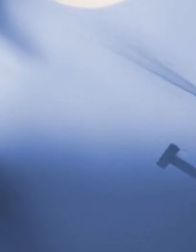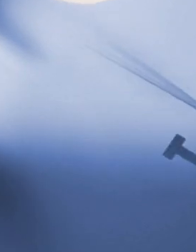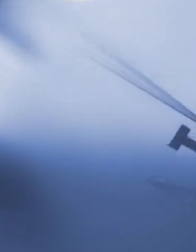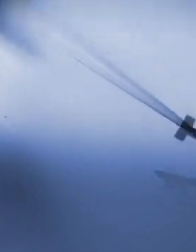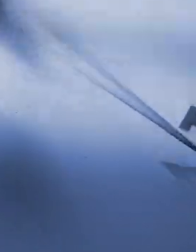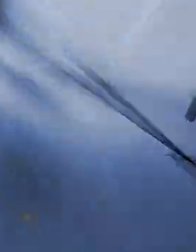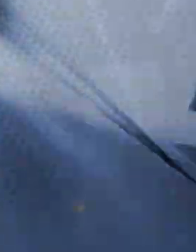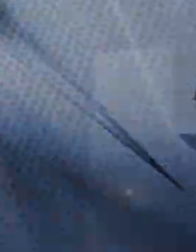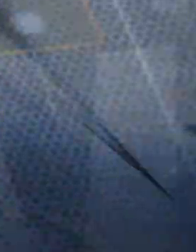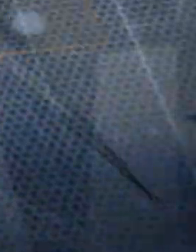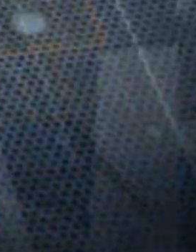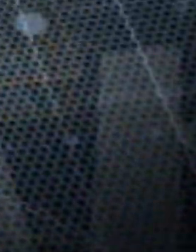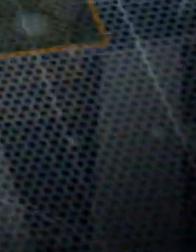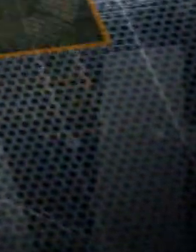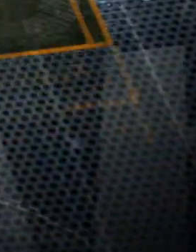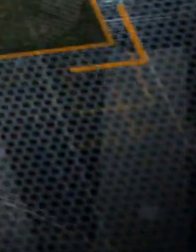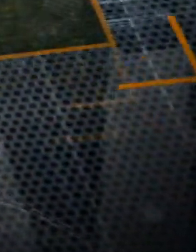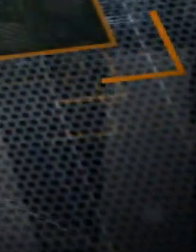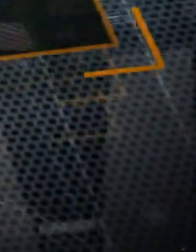으